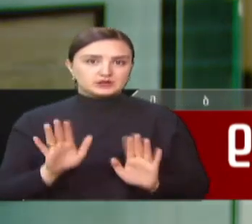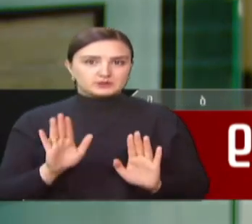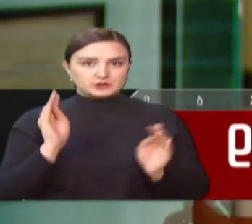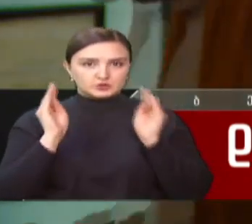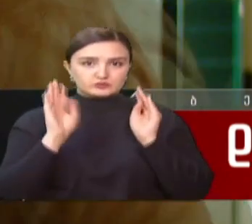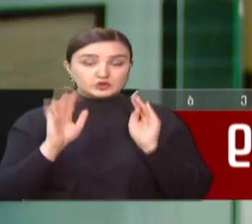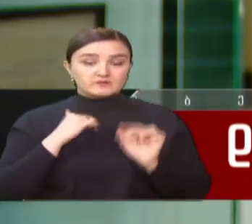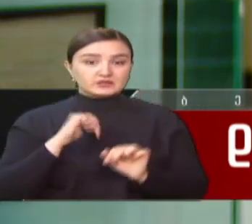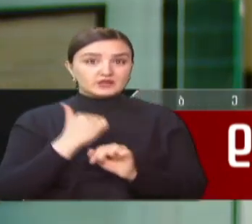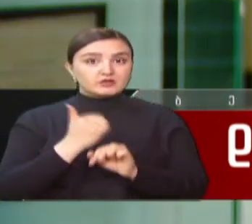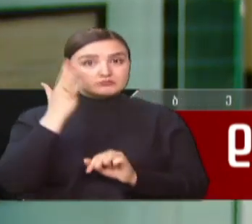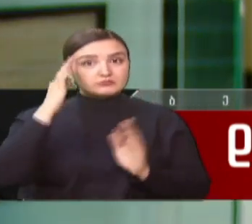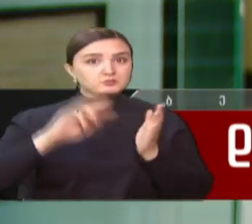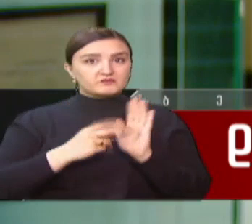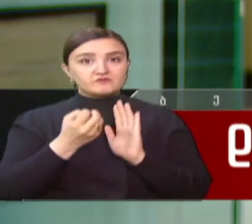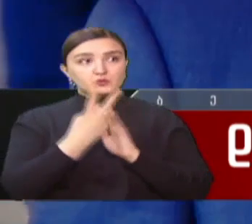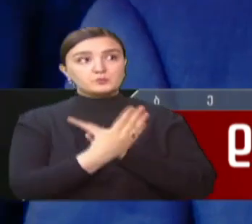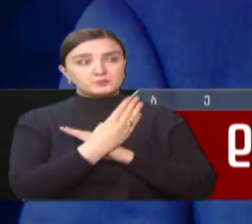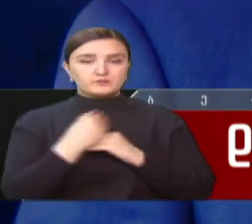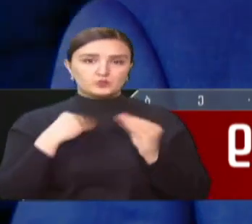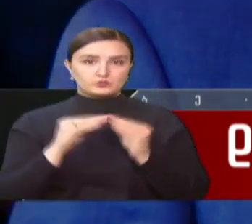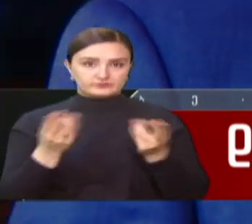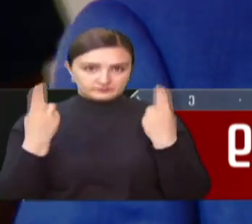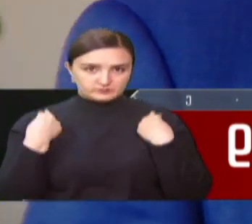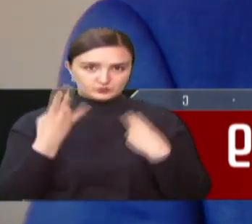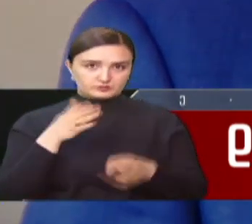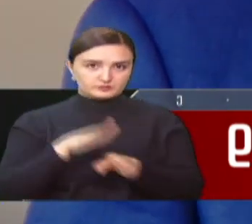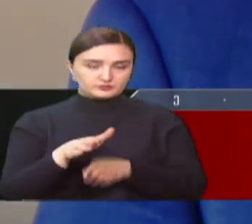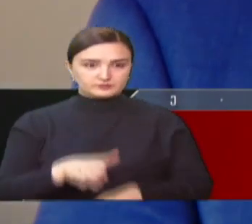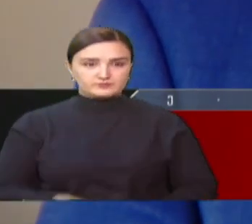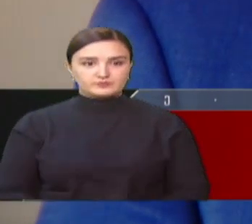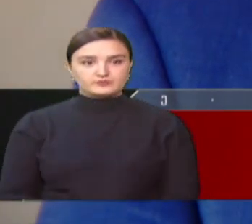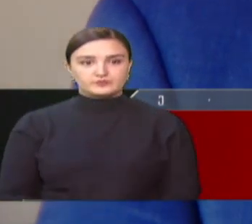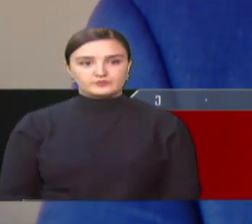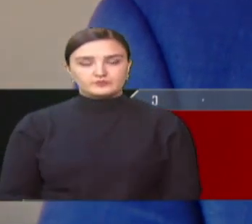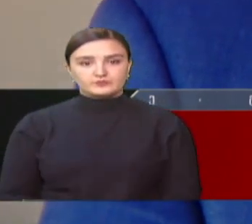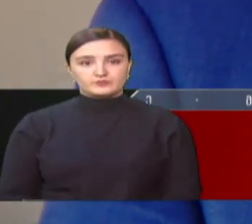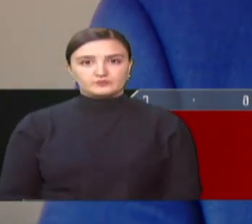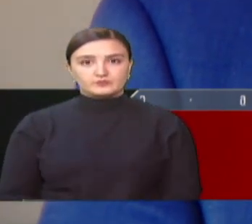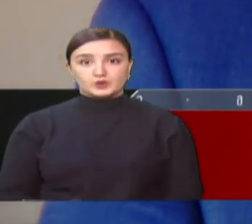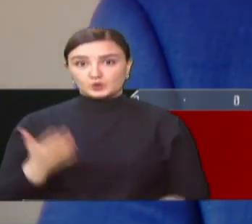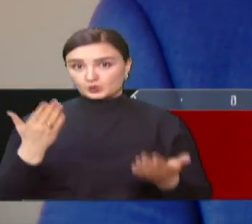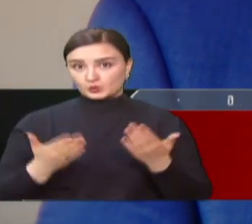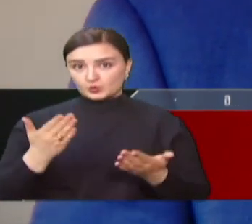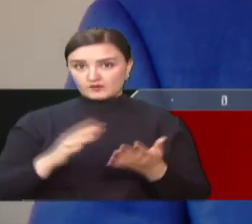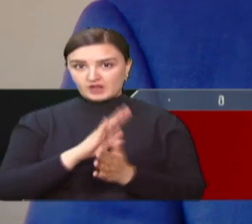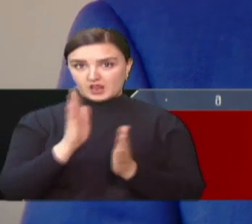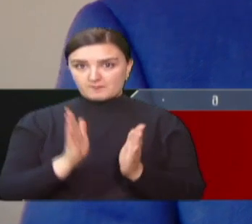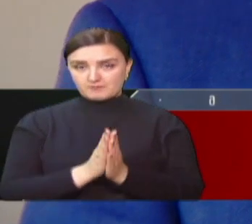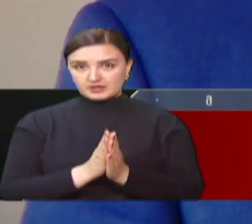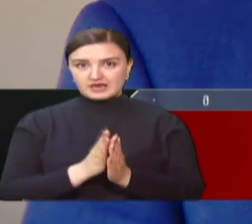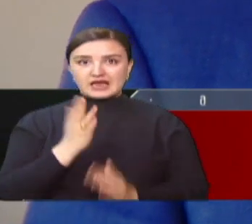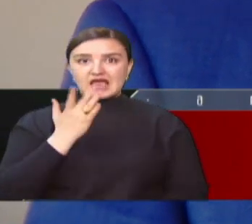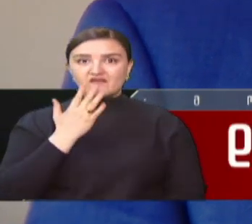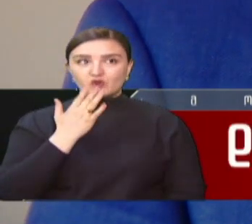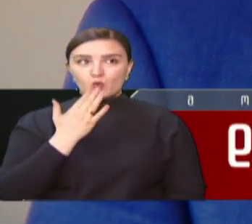ჩვენც თავი ამოცანა ეხლა არის რომ 12 რეკომენდაცია შევასრულოთ. თუ იქით მიდის ეს ყველაფერი რომ ევროკომისიამ